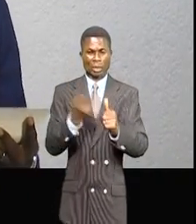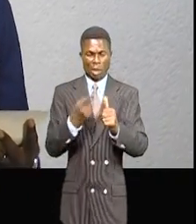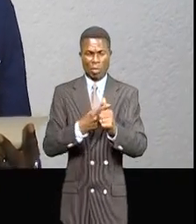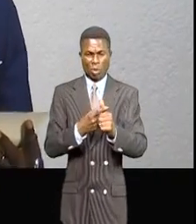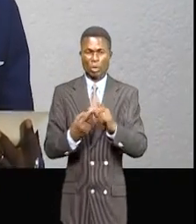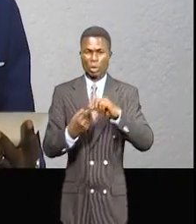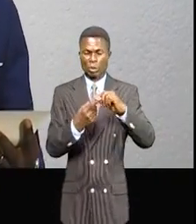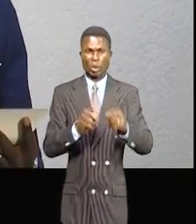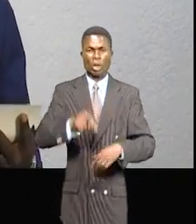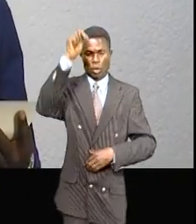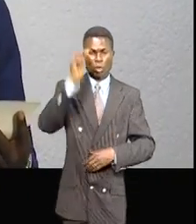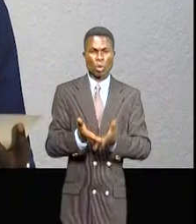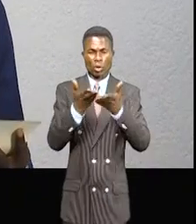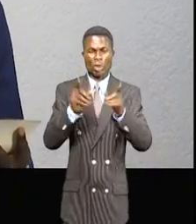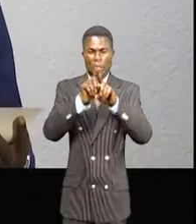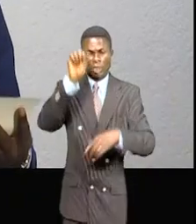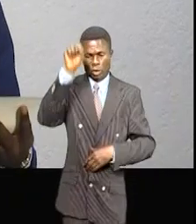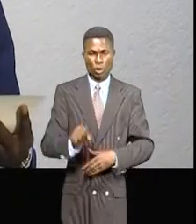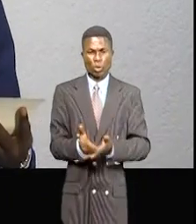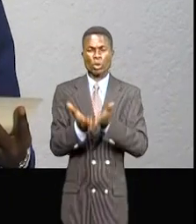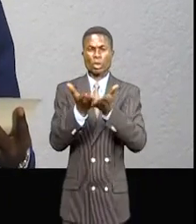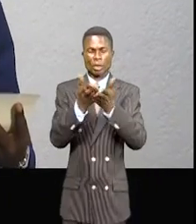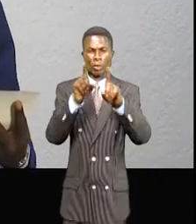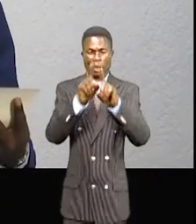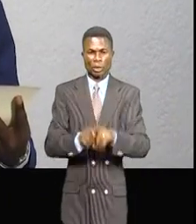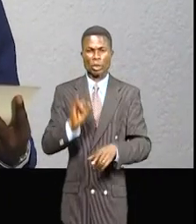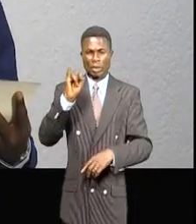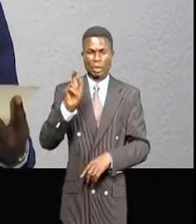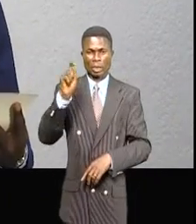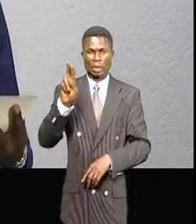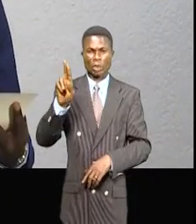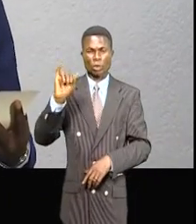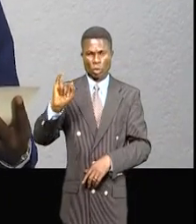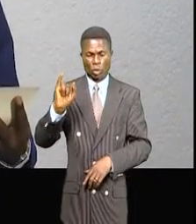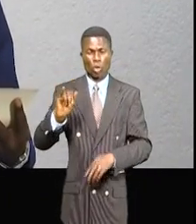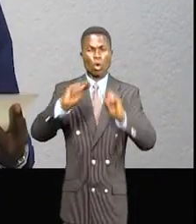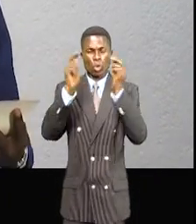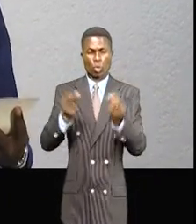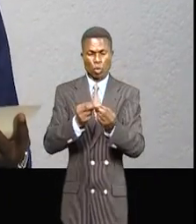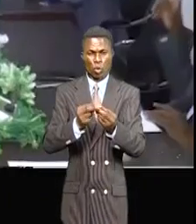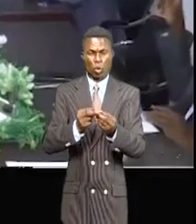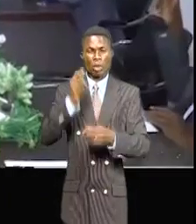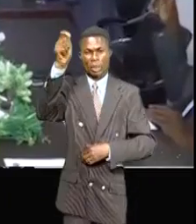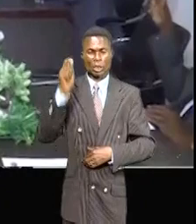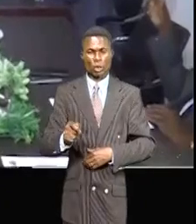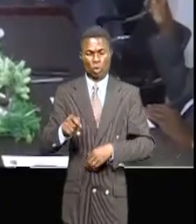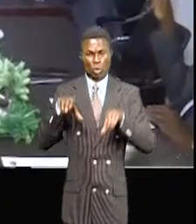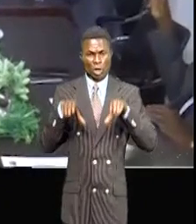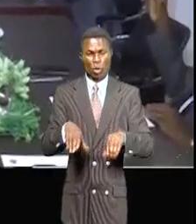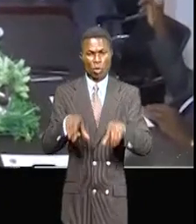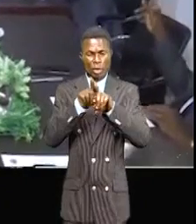Kivu, sud Kivu et en Ituri, du fait de groupes armés nationaux et étrangers.